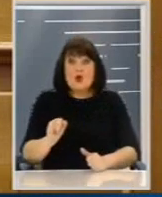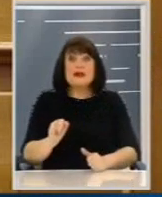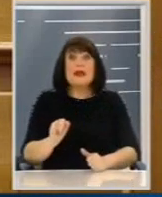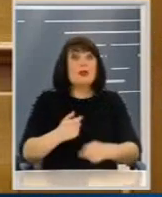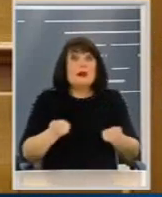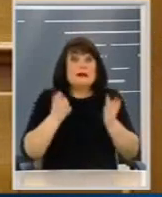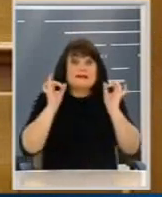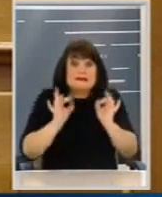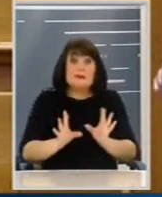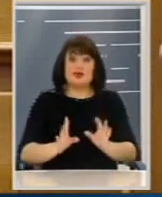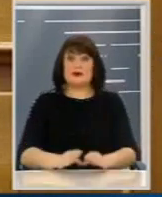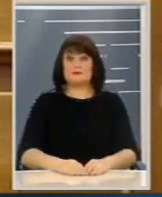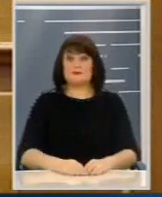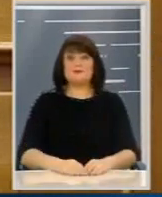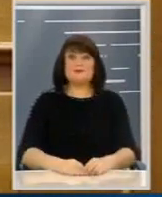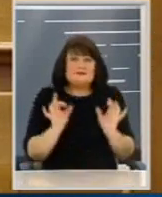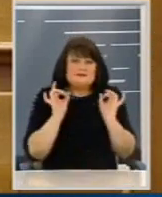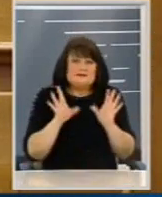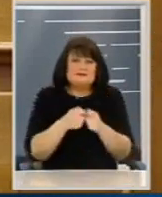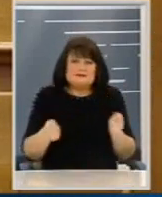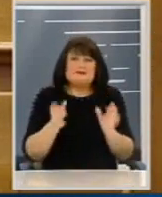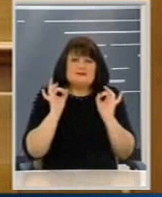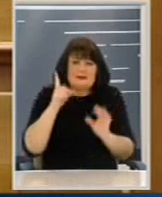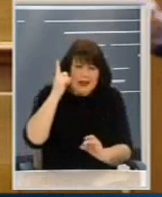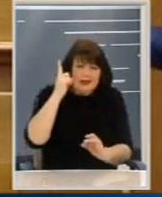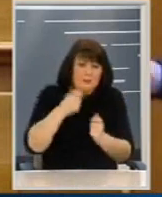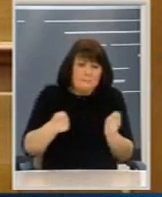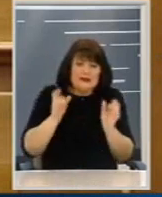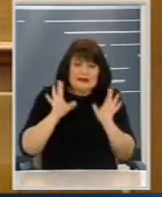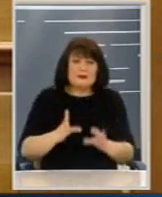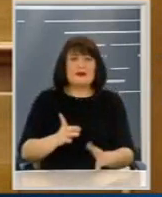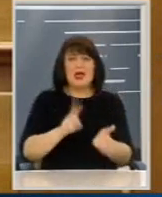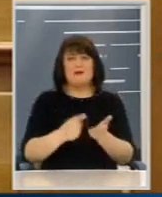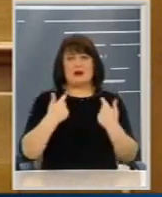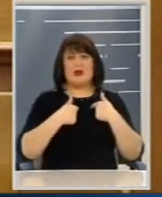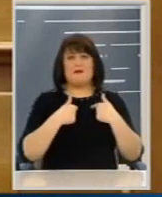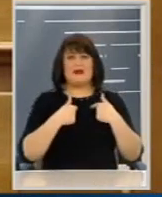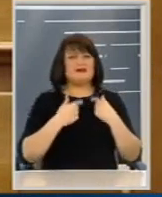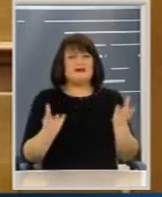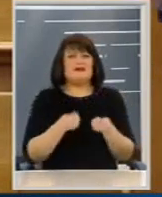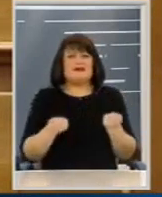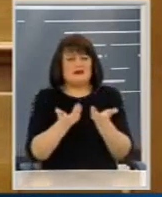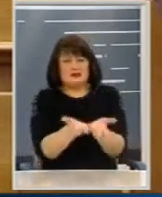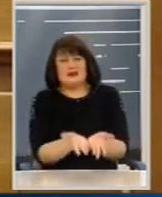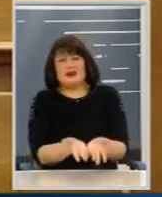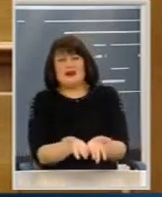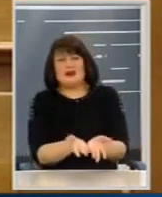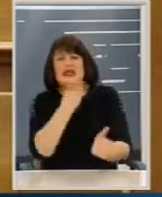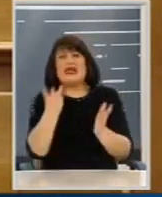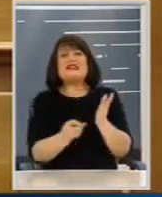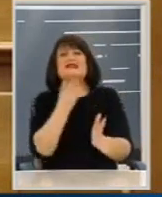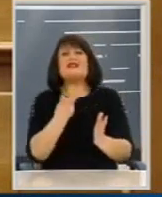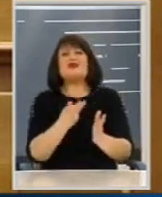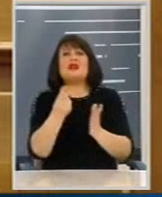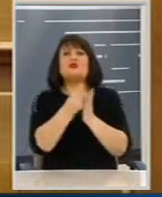φαινόμενο. Δεν πήρατε το παραμικρό μέτρο. Έπρεπε να έρθουμε εμείς για να ασχοληθούμε. Να σταματήσουμε τρεις φορές το